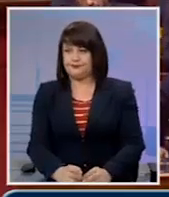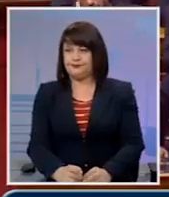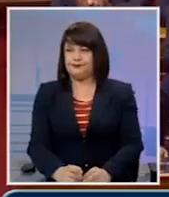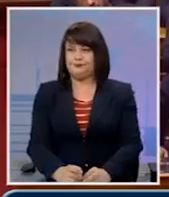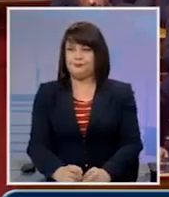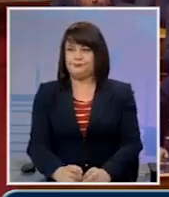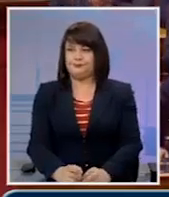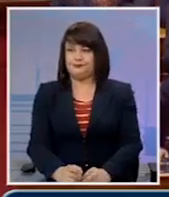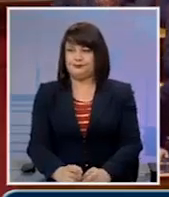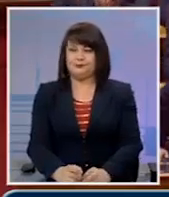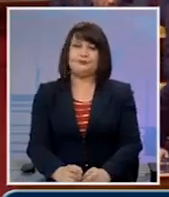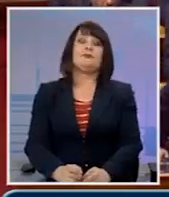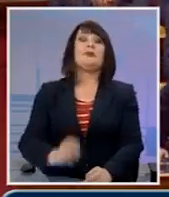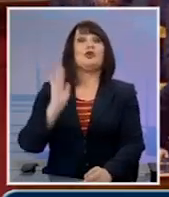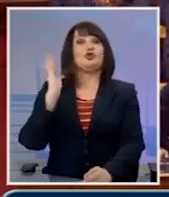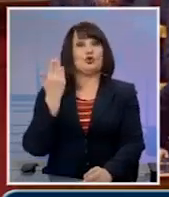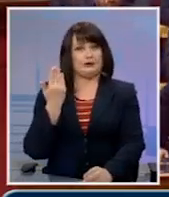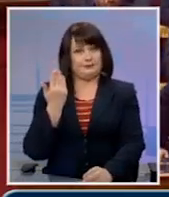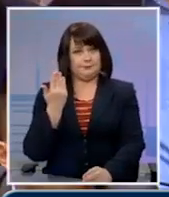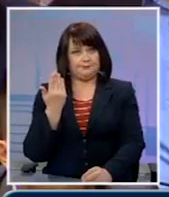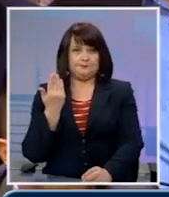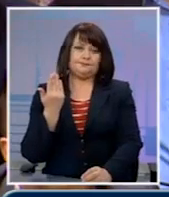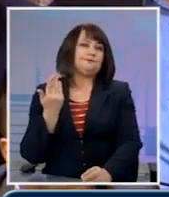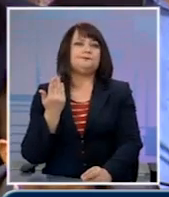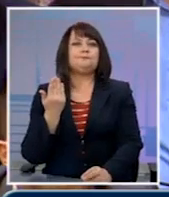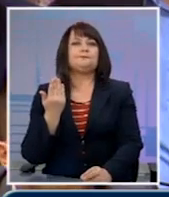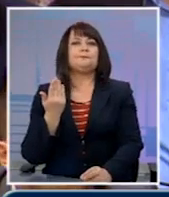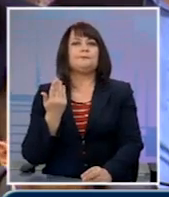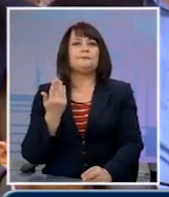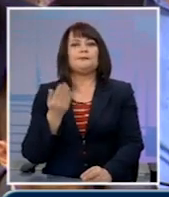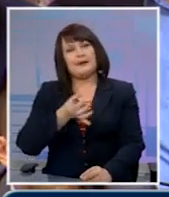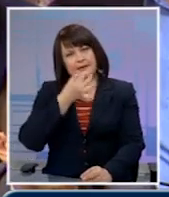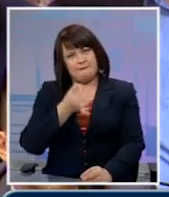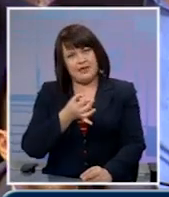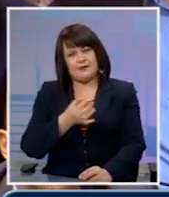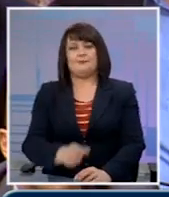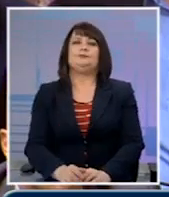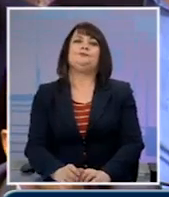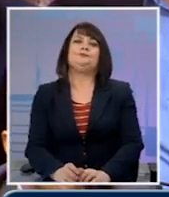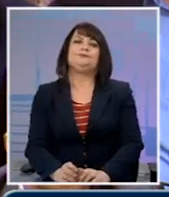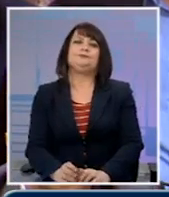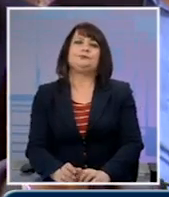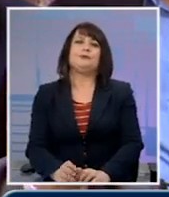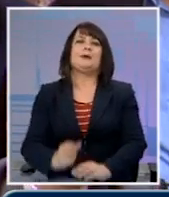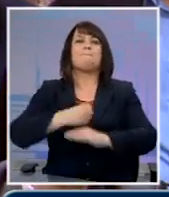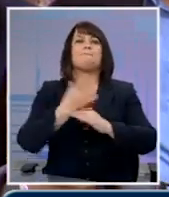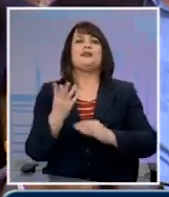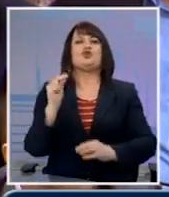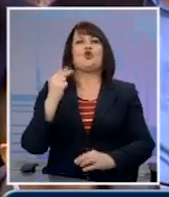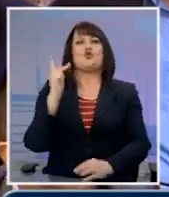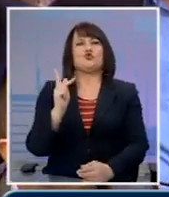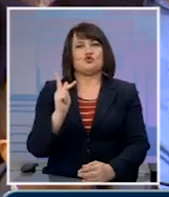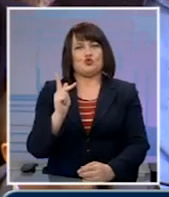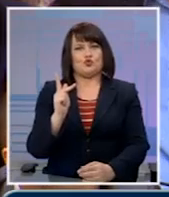αυγή τότε λοιπόν όπως είχε αναφέρει επαναλαμβάνω ο κύριος κουτσούκος υπήρχε το